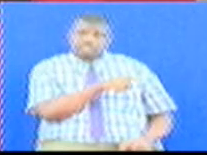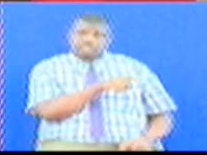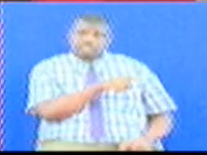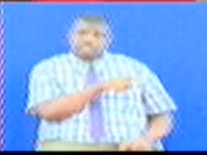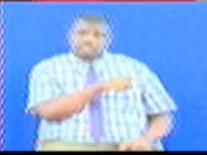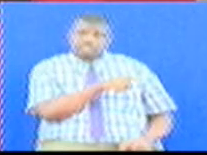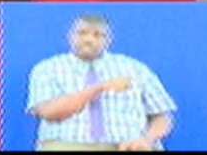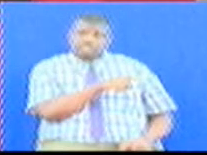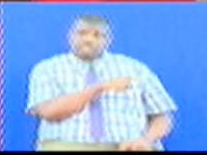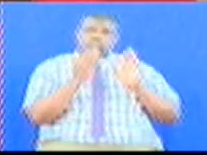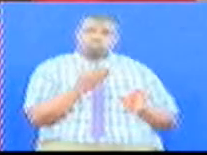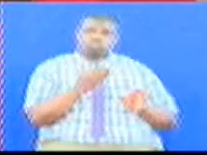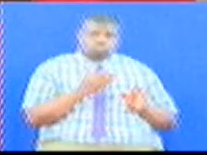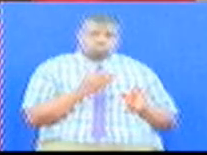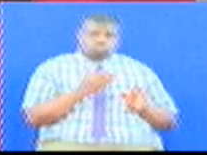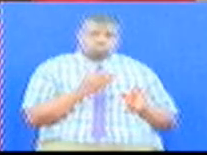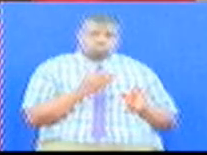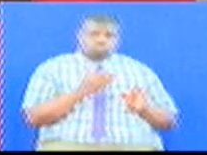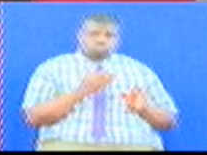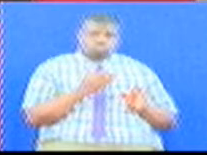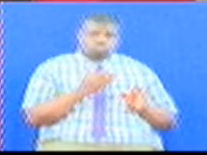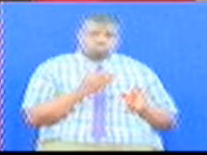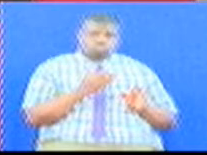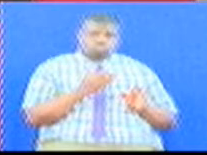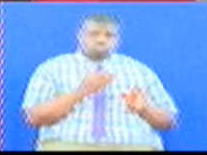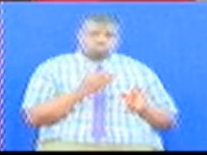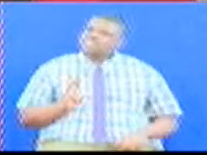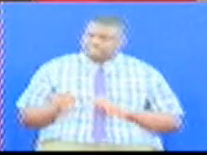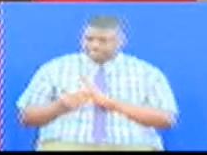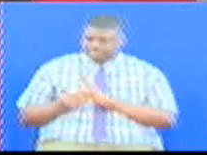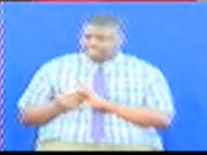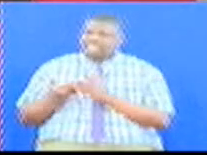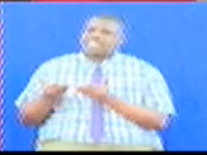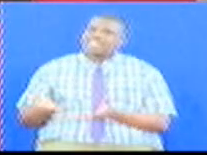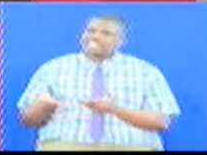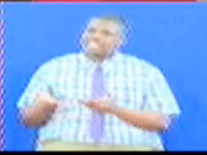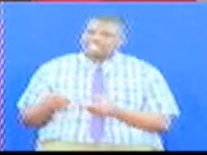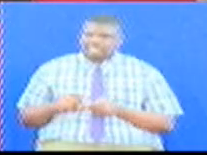mkuu, tatizo liko wapi katika sheria ya sasa au utaratibu wa sasa